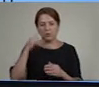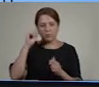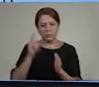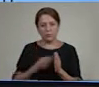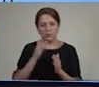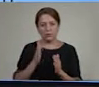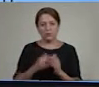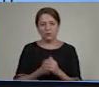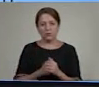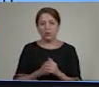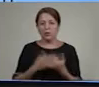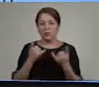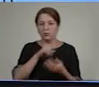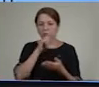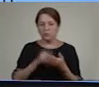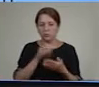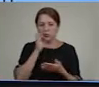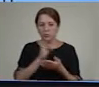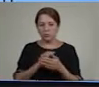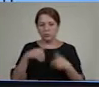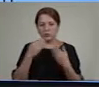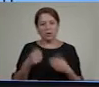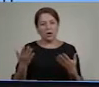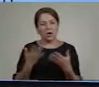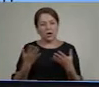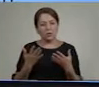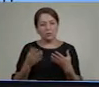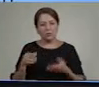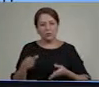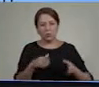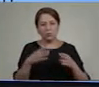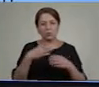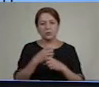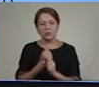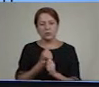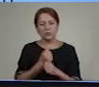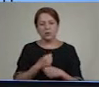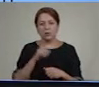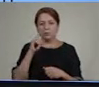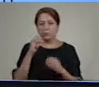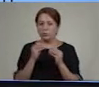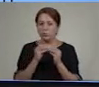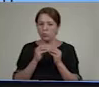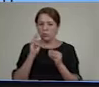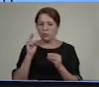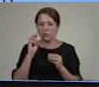olasiz. Endi esa savolga javob berishimiz mumkin. Qaysi yo'l eng qisqa? 110